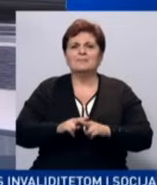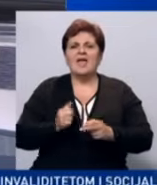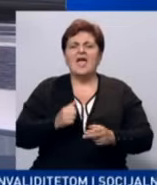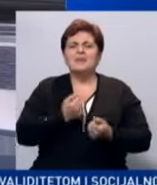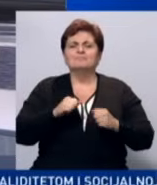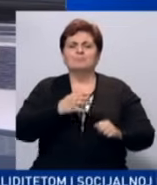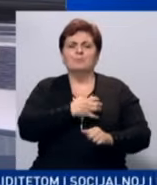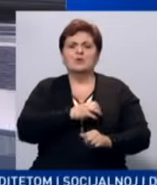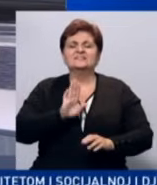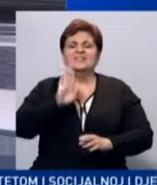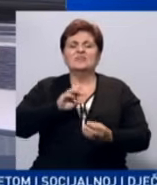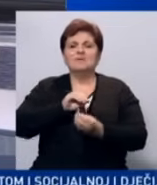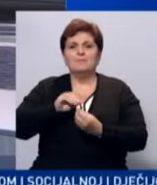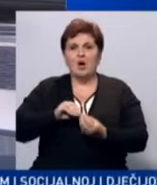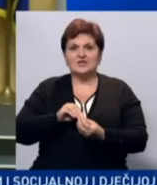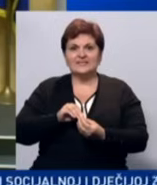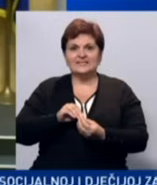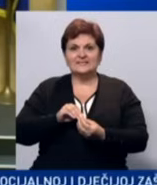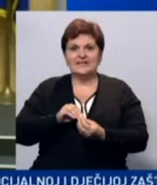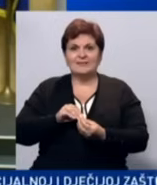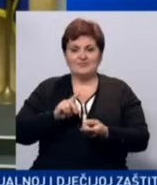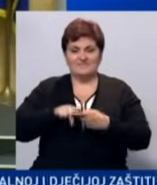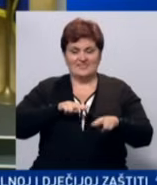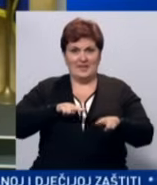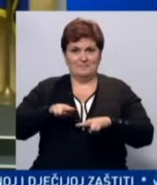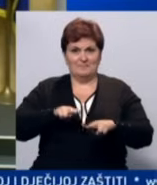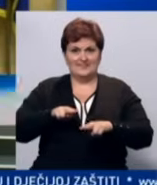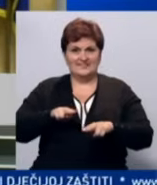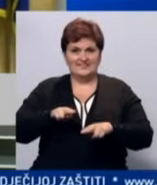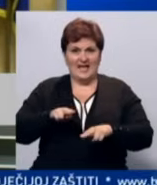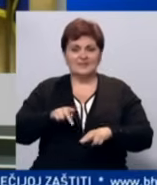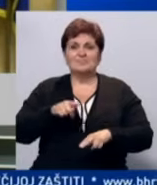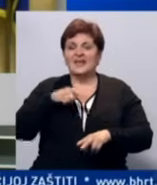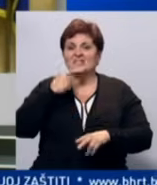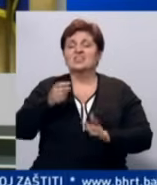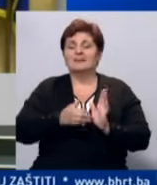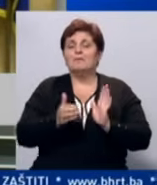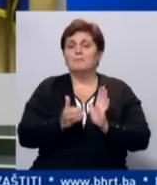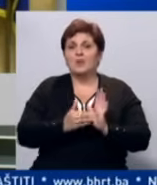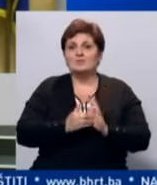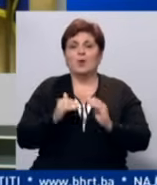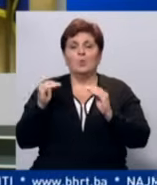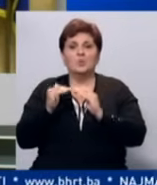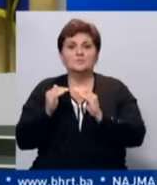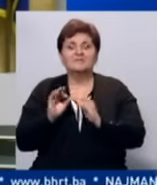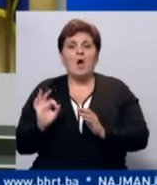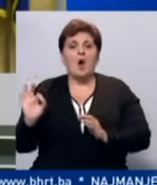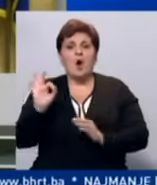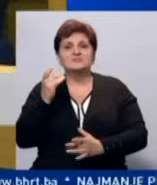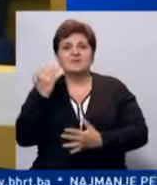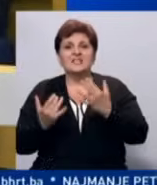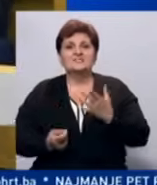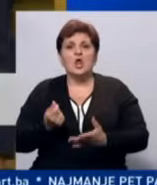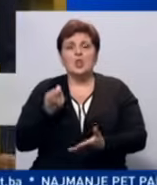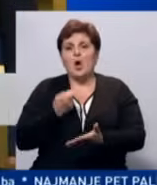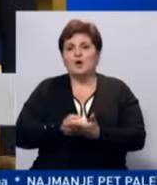demobiliziranih branitelja i njihovih porodica. Resorni federalni ministar kazao je da se ukazala potreba za usklađivanjem osnovice za obračun